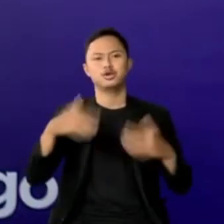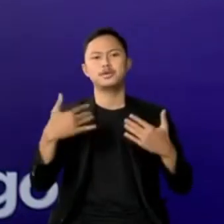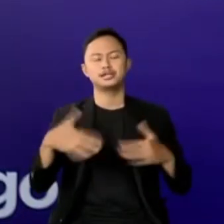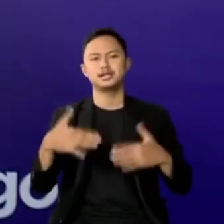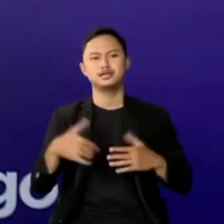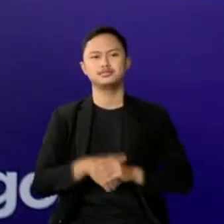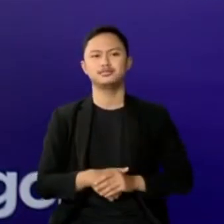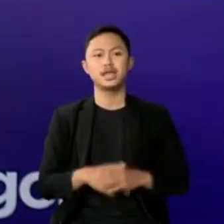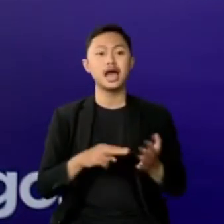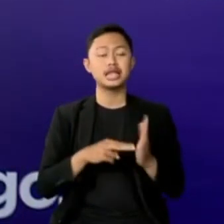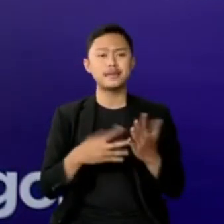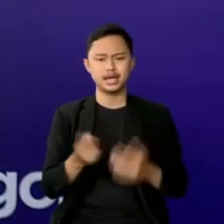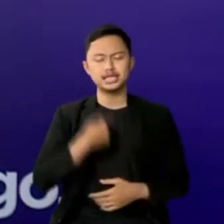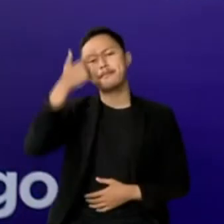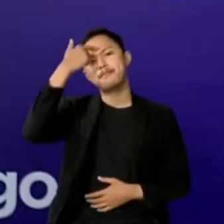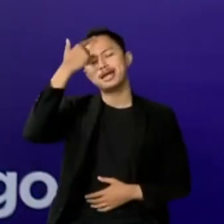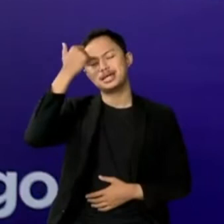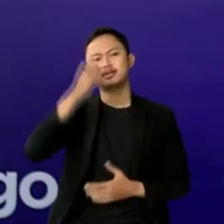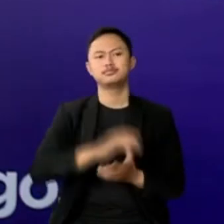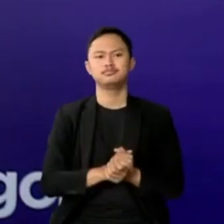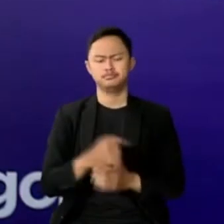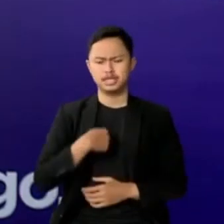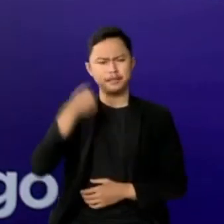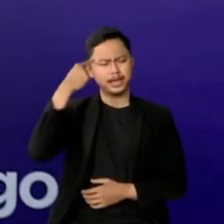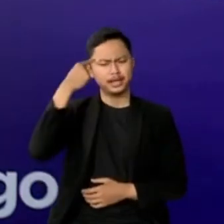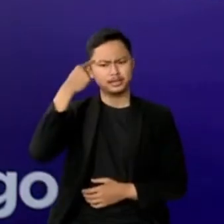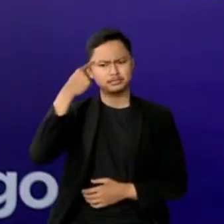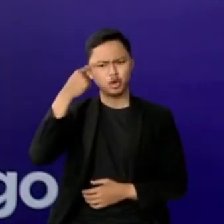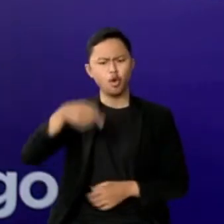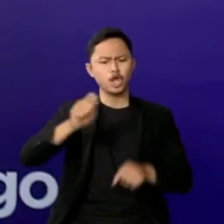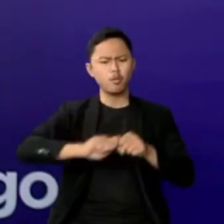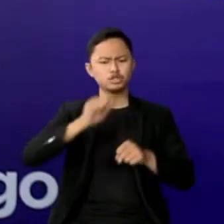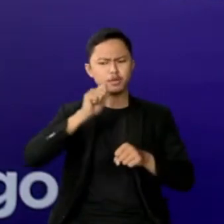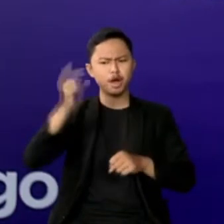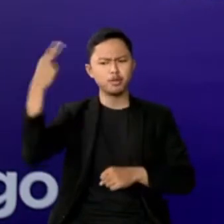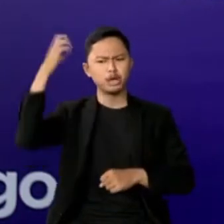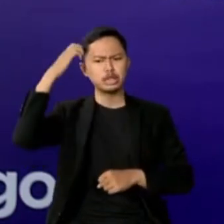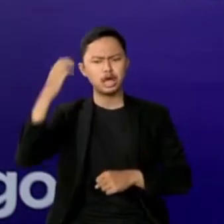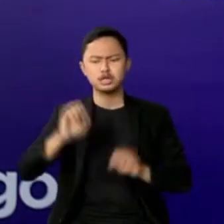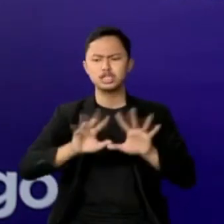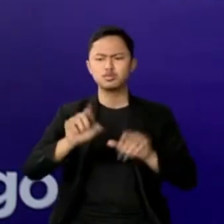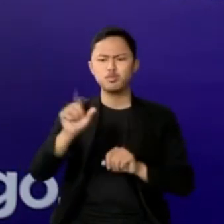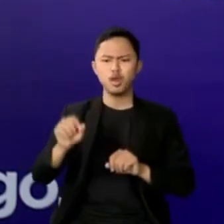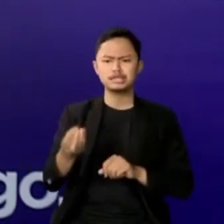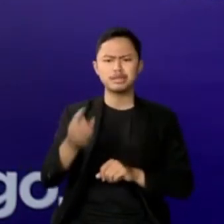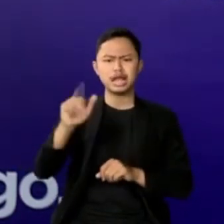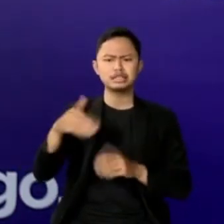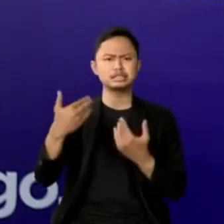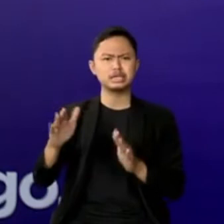terjadi jadi kita harusnya mampu belajar jangan dipikir yang membuat ini Pemerintah 10 bulan kan Sebentar lagi sudah selesai